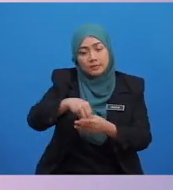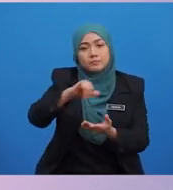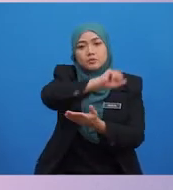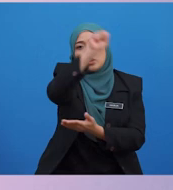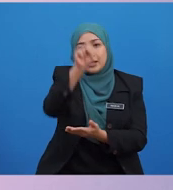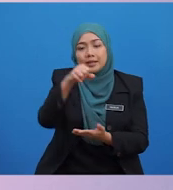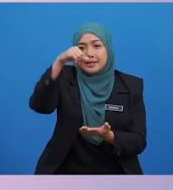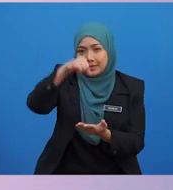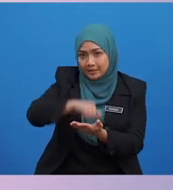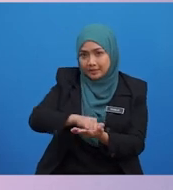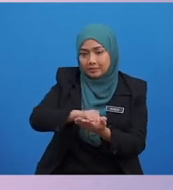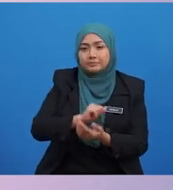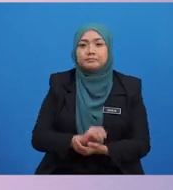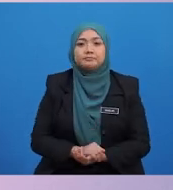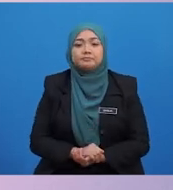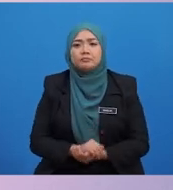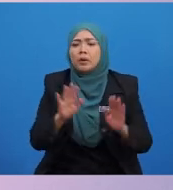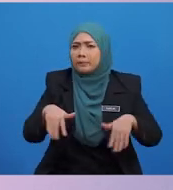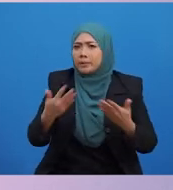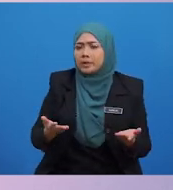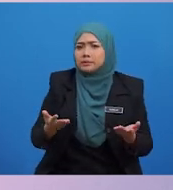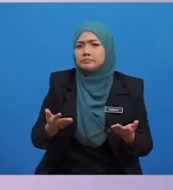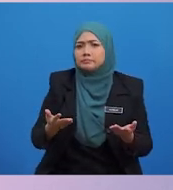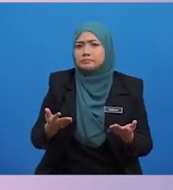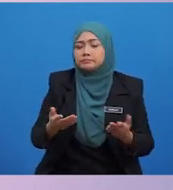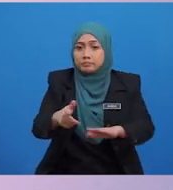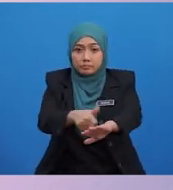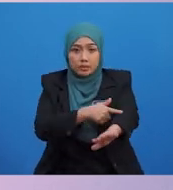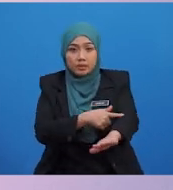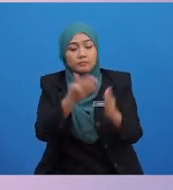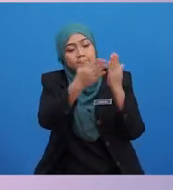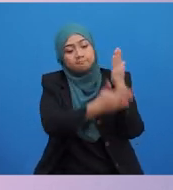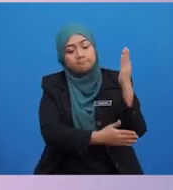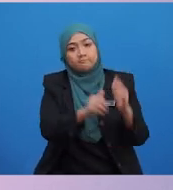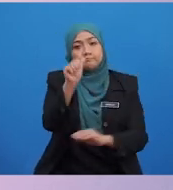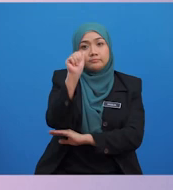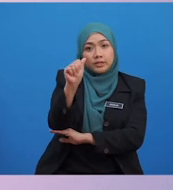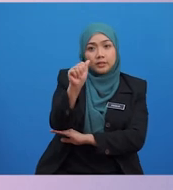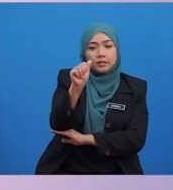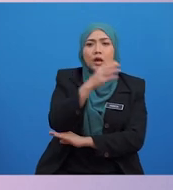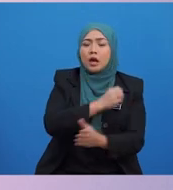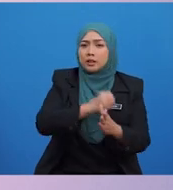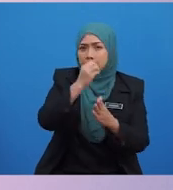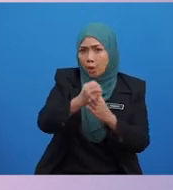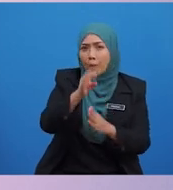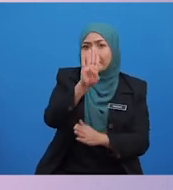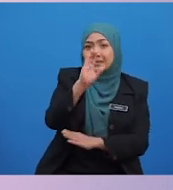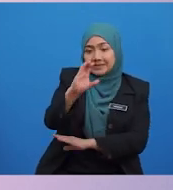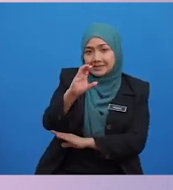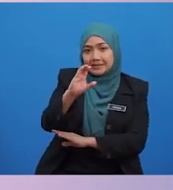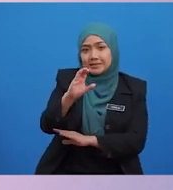soalan ini Hai Bagaimana pula dengan panjang Siti atau bisik